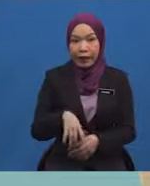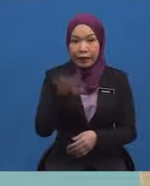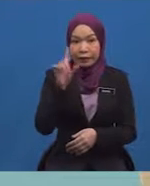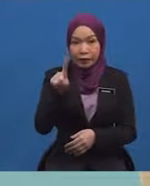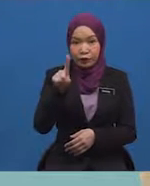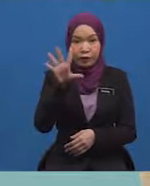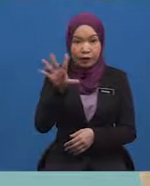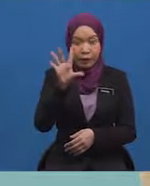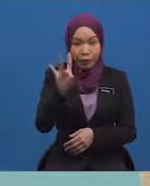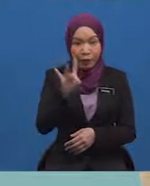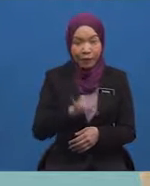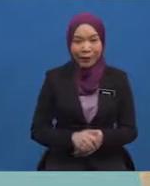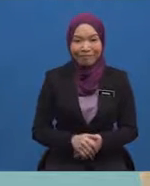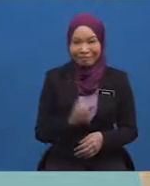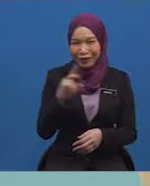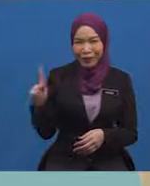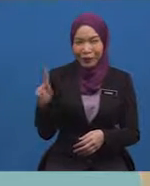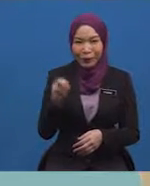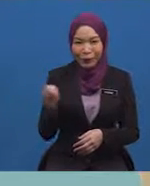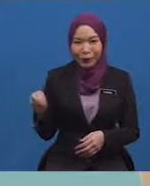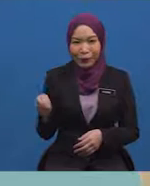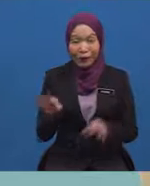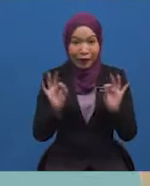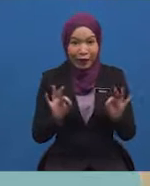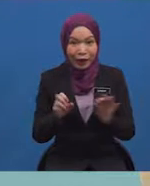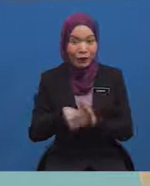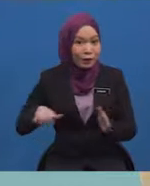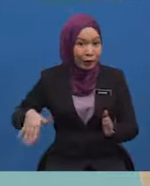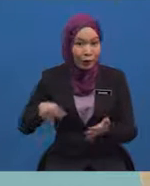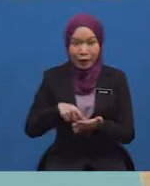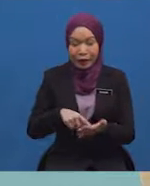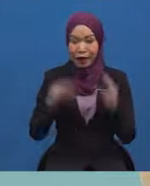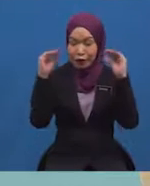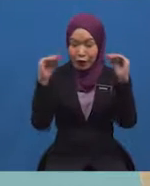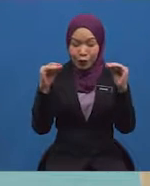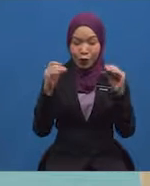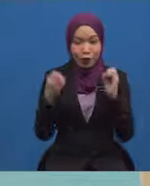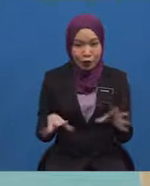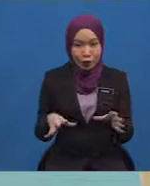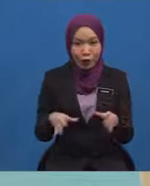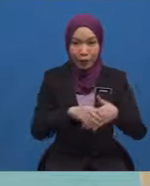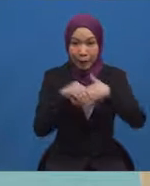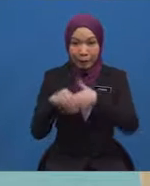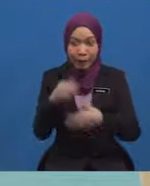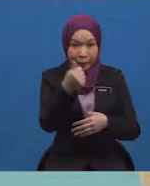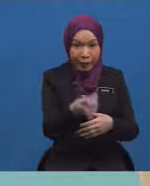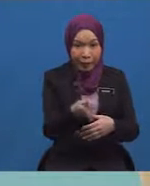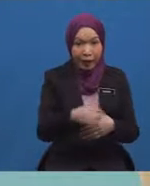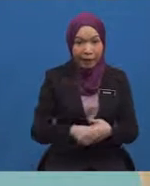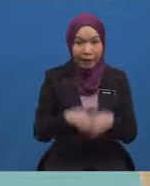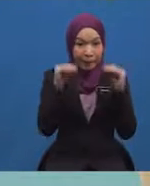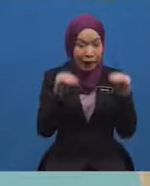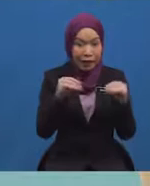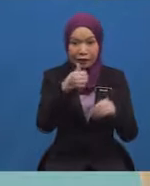158. Okey murid-murid, kalau sebelum ini cikgu telah membimbing anda dalam